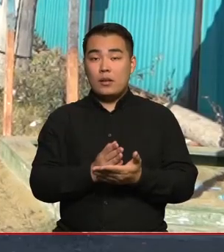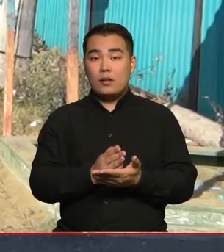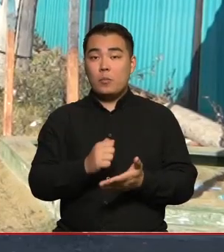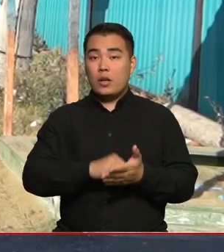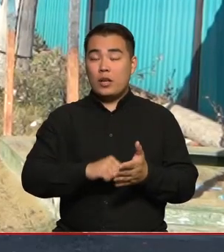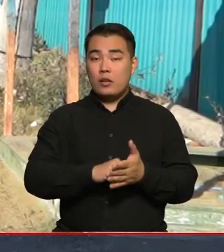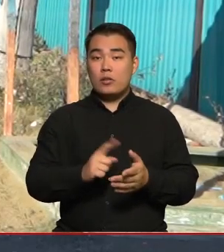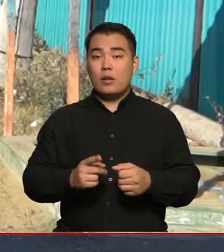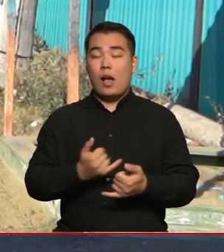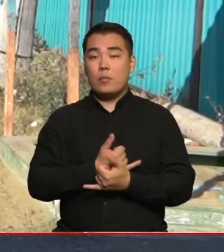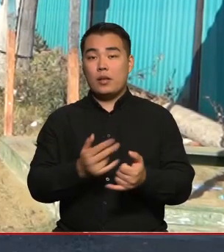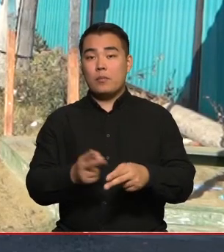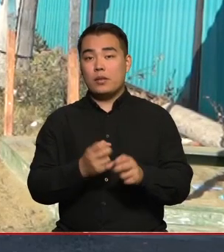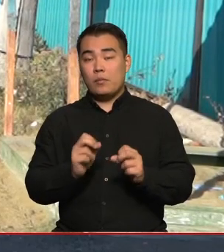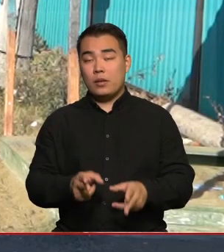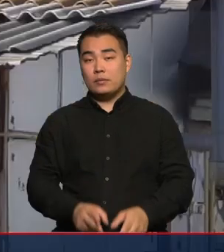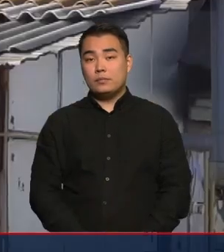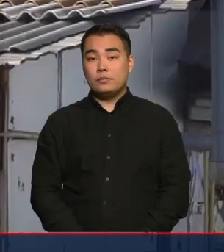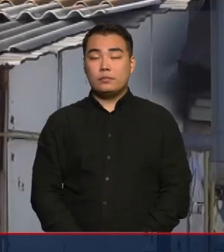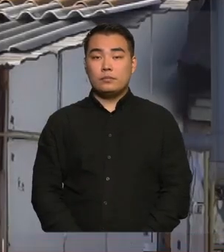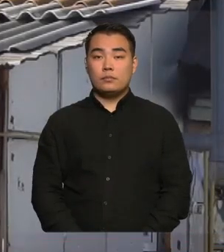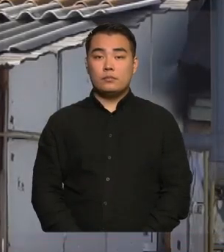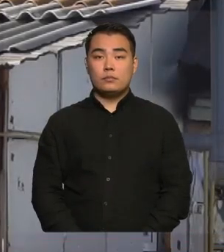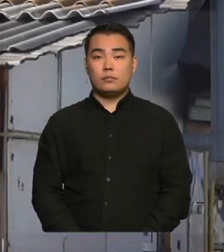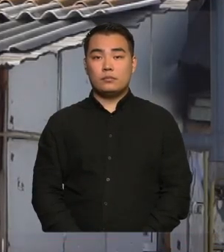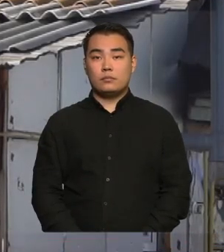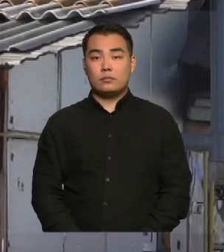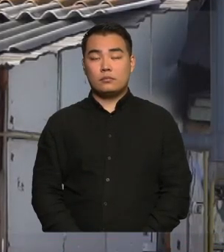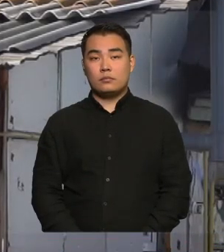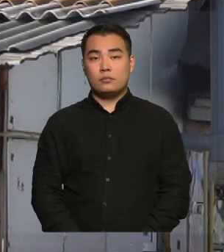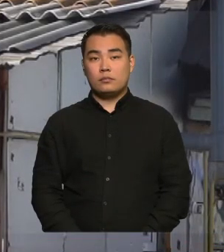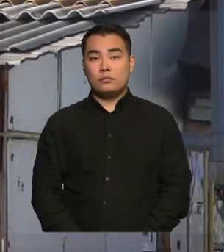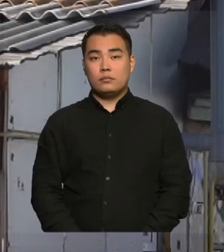на обеспечение безопасности. Любовь Оплачкина, Кайрат Елеусизов, Шебекжола.